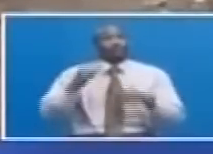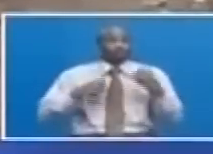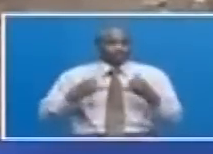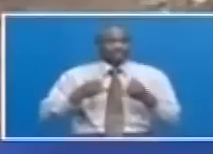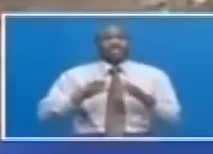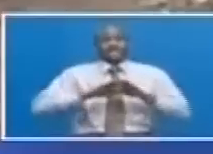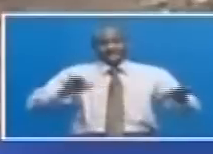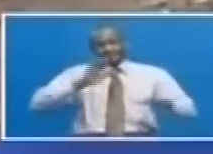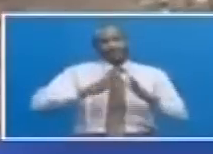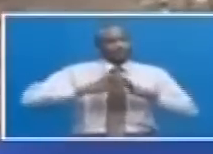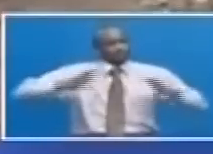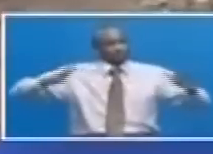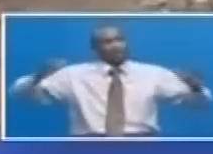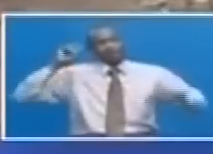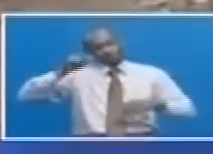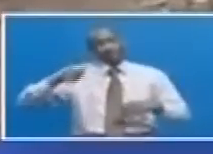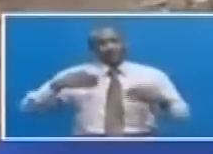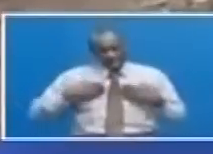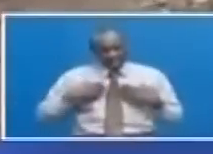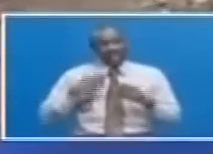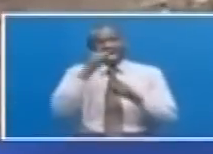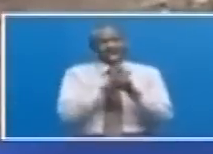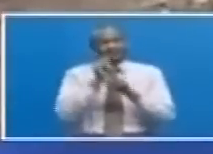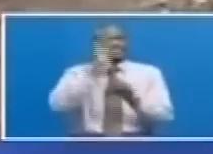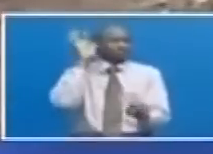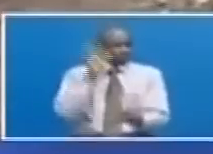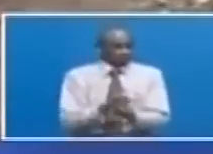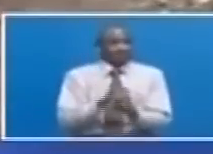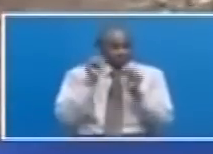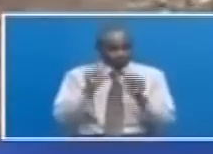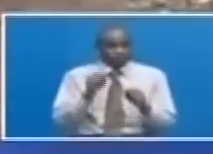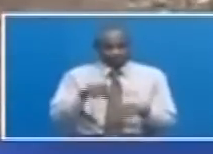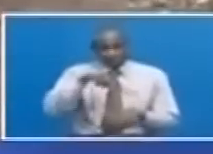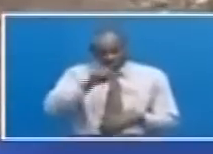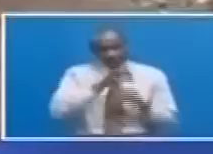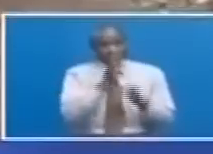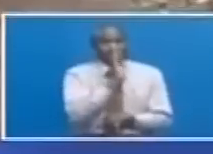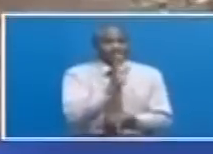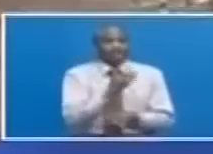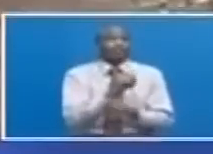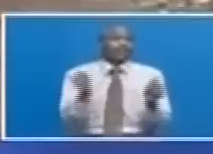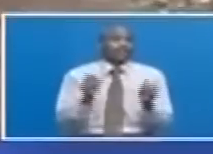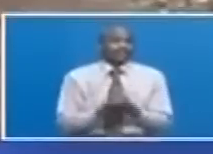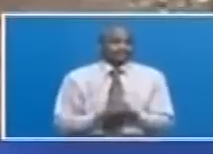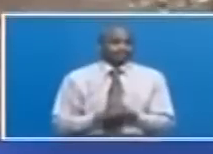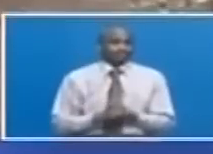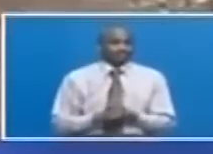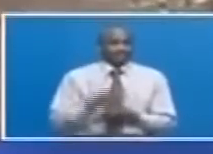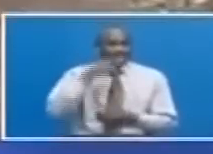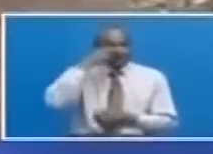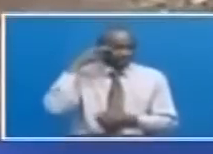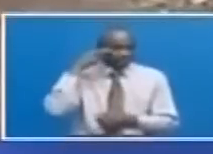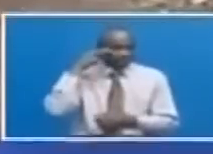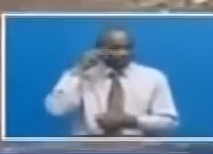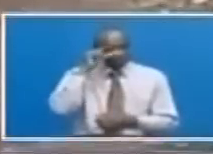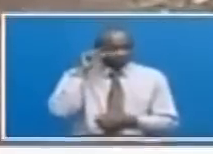lao kupanuka ili waweze kupata mavuno zaidi inayoweza kukimu familia zao. Hamza Yusuf, KTN